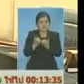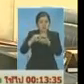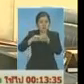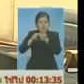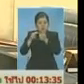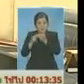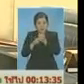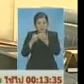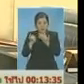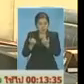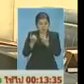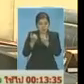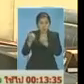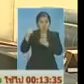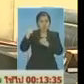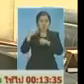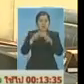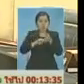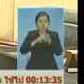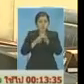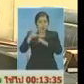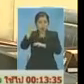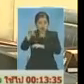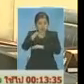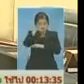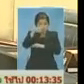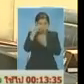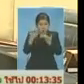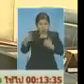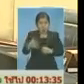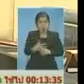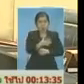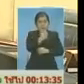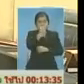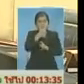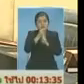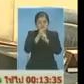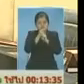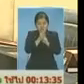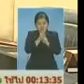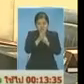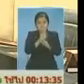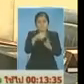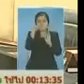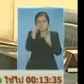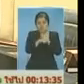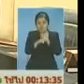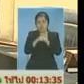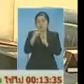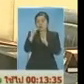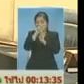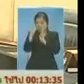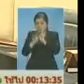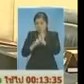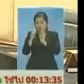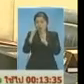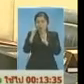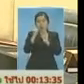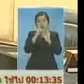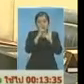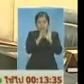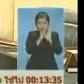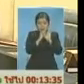จริงที่ควรบอกให้แจ้งการหลอกลวงได้มาซึ่งทรัพย์สินหรือประโยชน์อื่นใดตามป.อาญามาตรา341